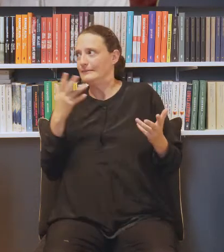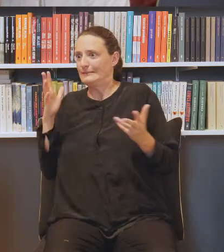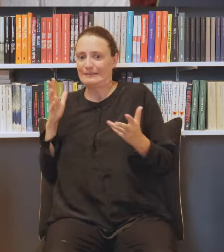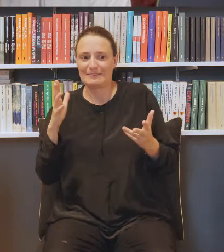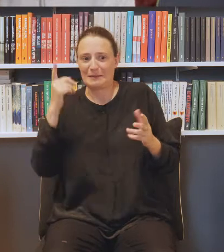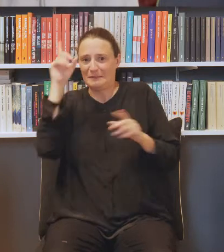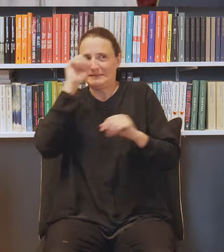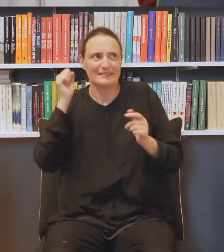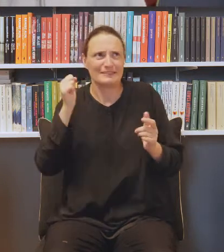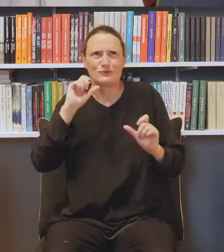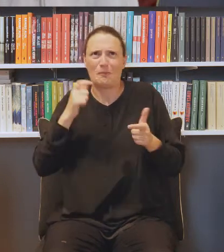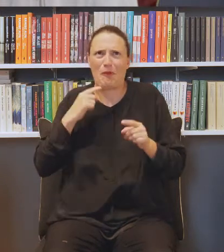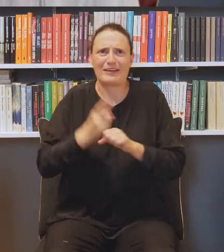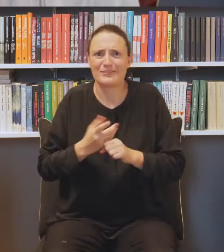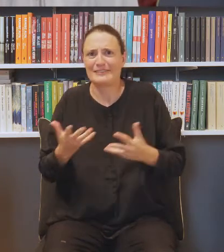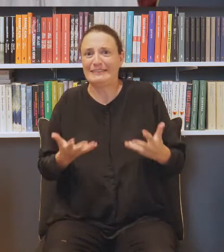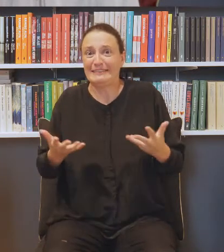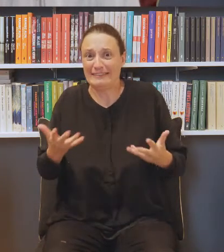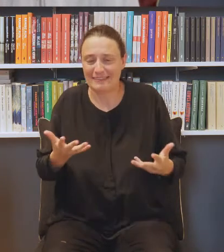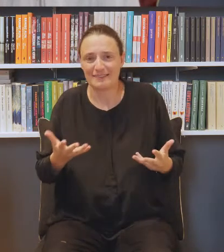wiem, co polecam. Ale